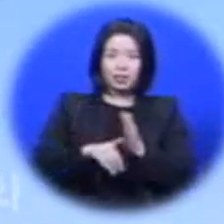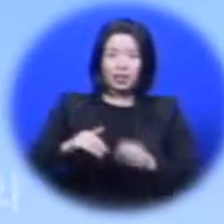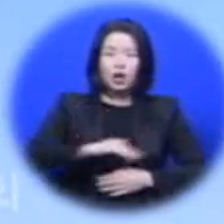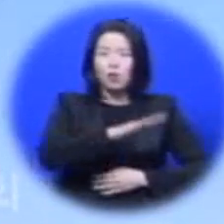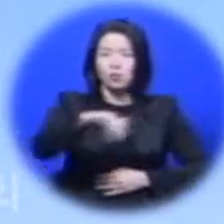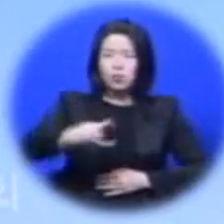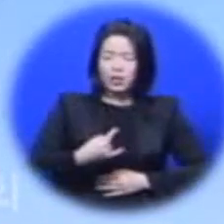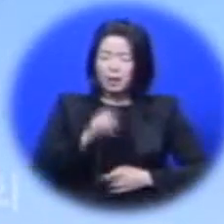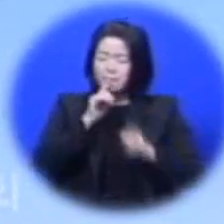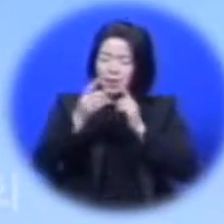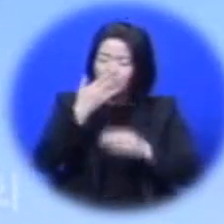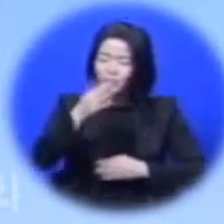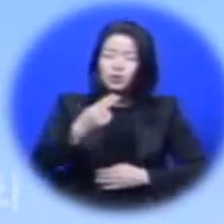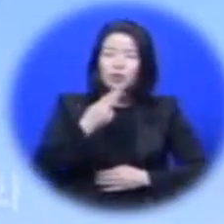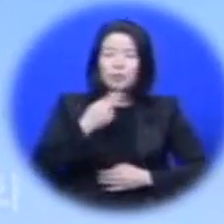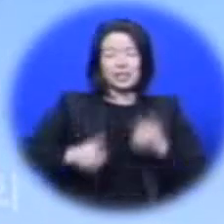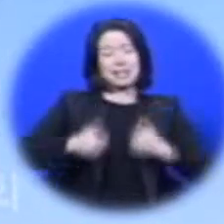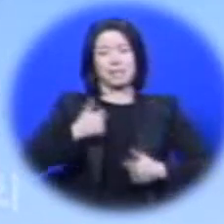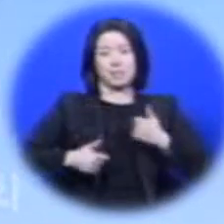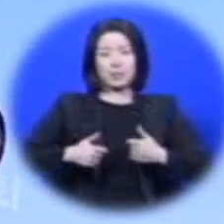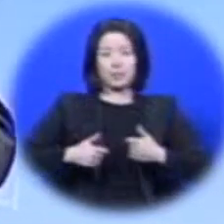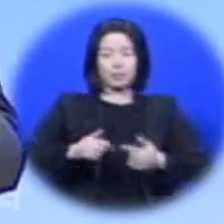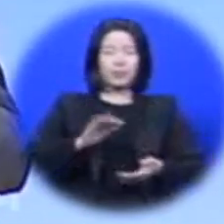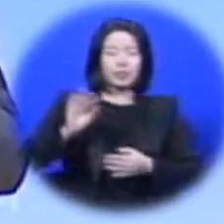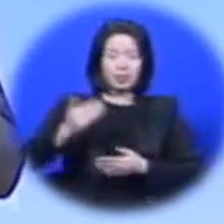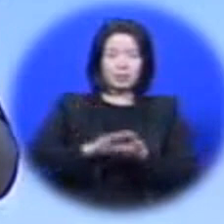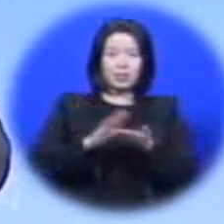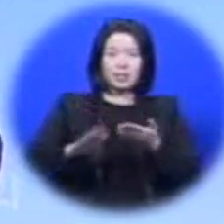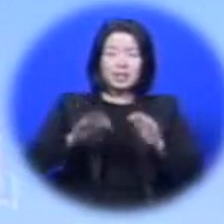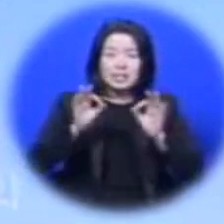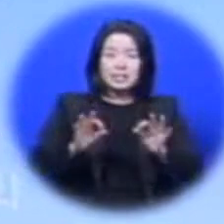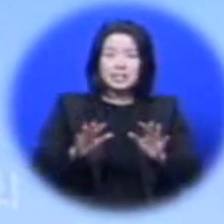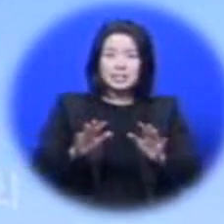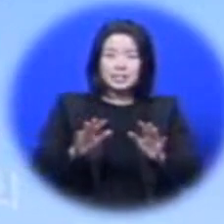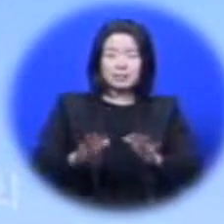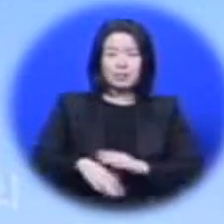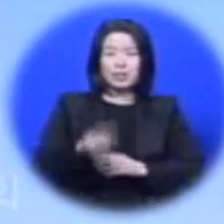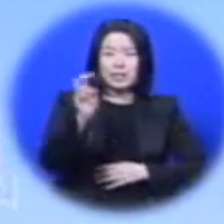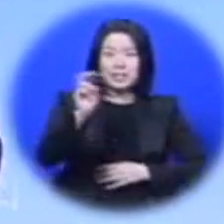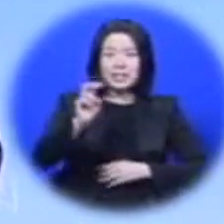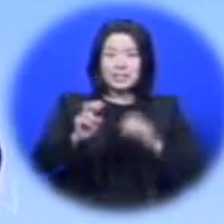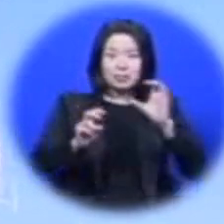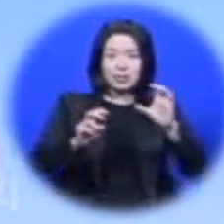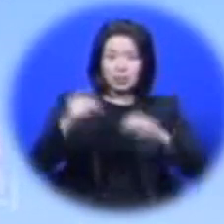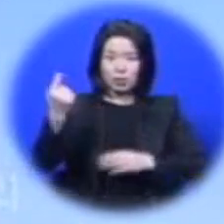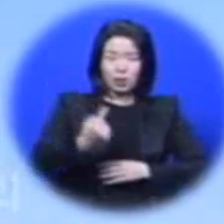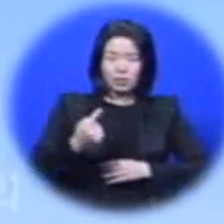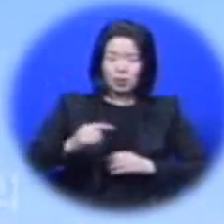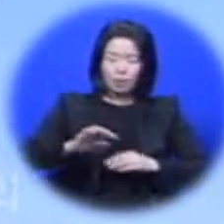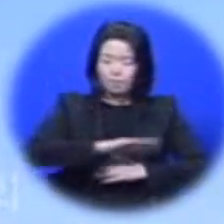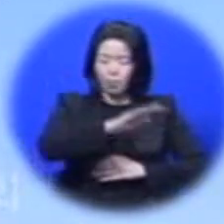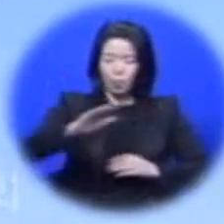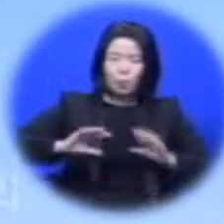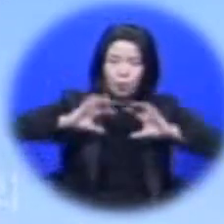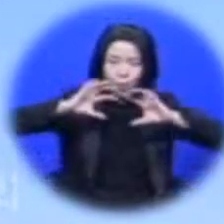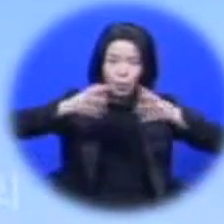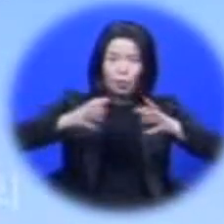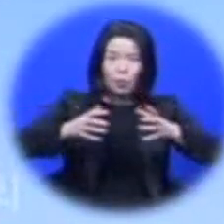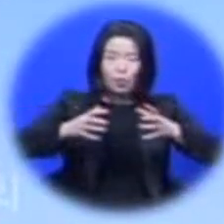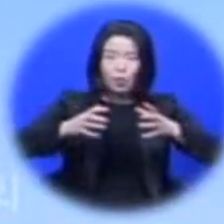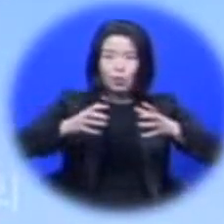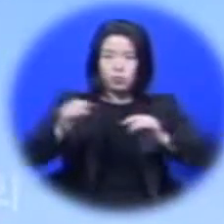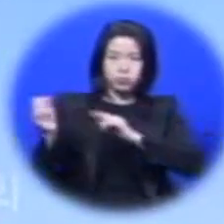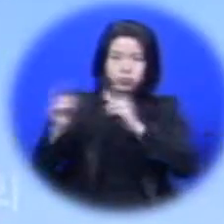없는 기쁨이 됩니다. 지금 20세기에 들어와서 전 세계에서 가장 부흥되는 종교가